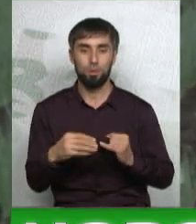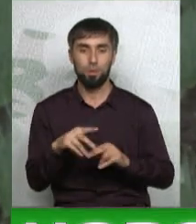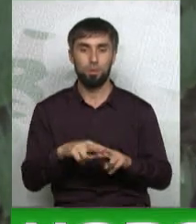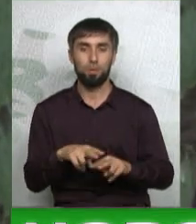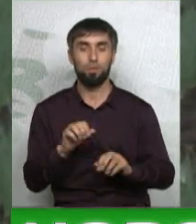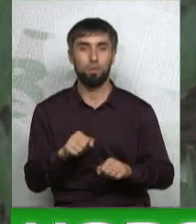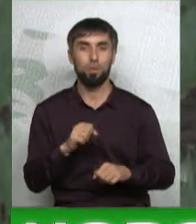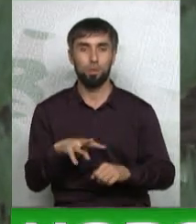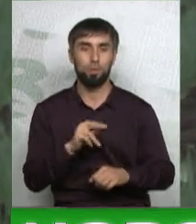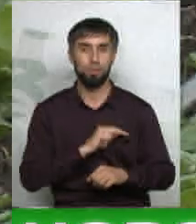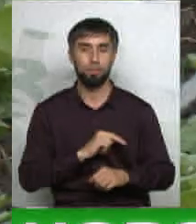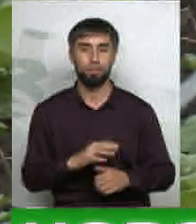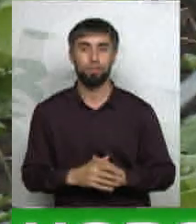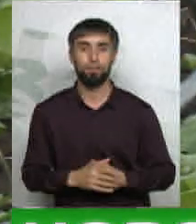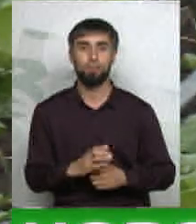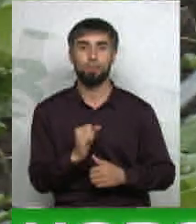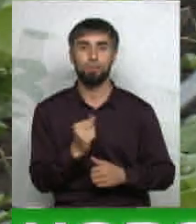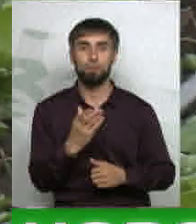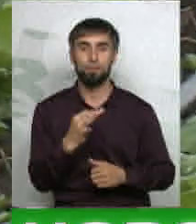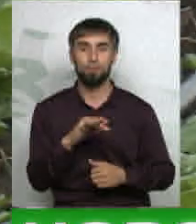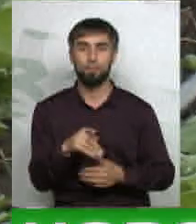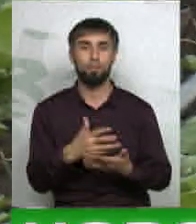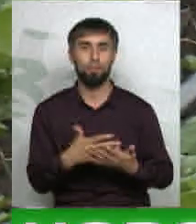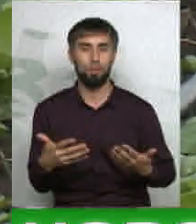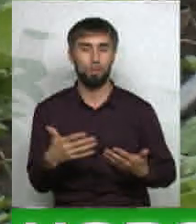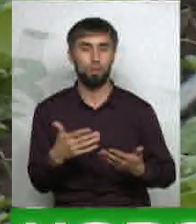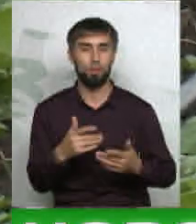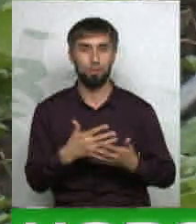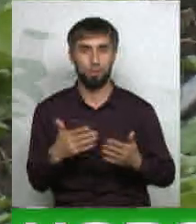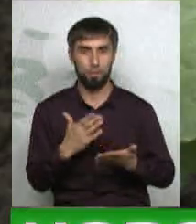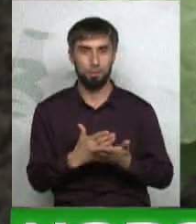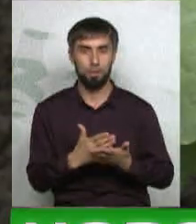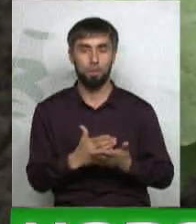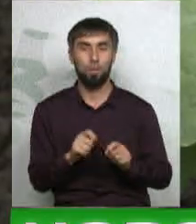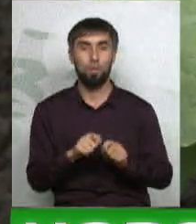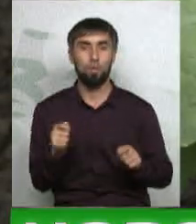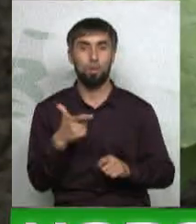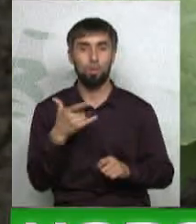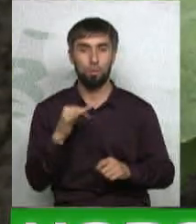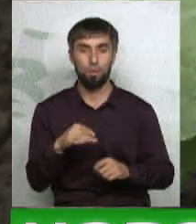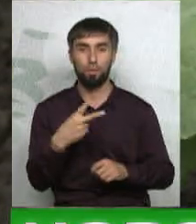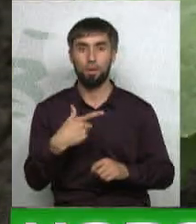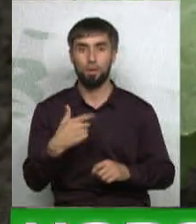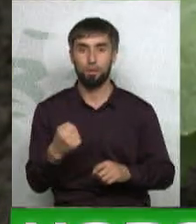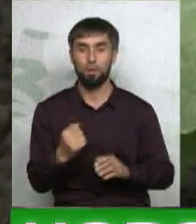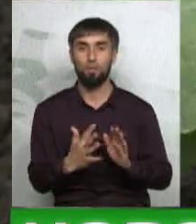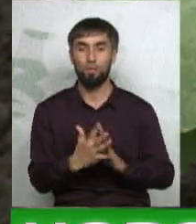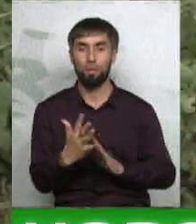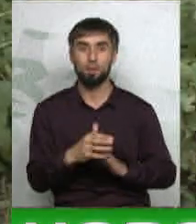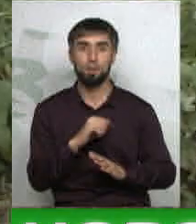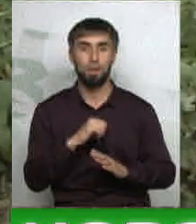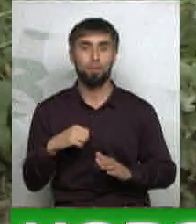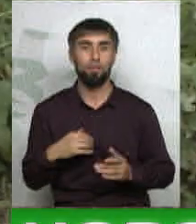там работать. Ассортимент Гупа Беркут впечатляет своим разнообразием. В открытом грунте на 20 гектарах выращивают